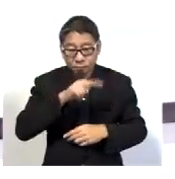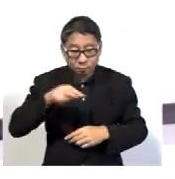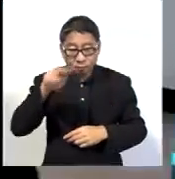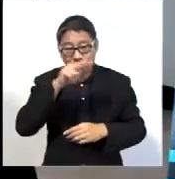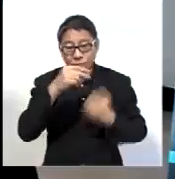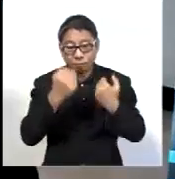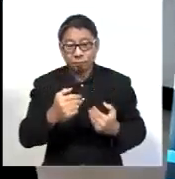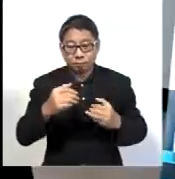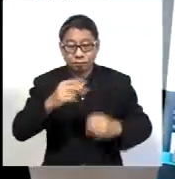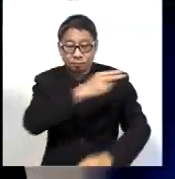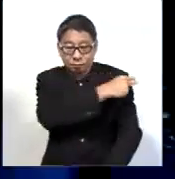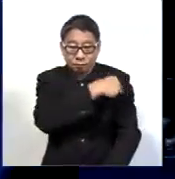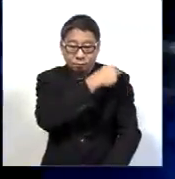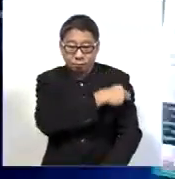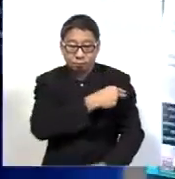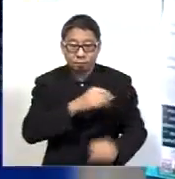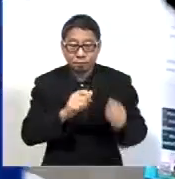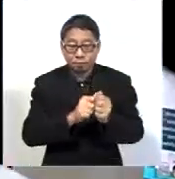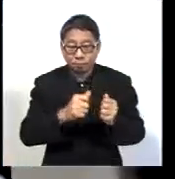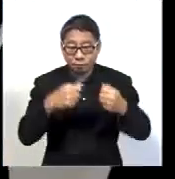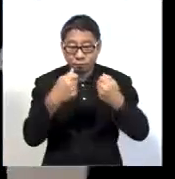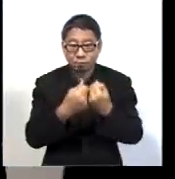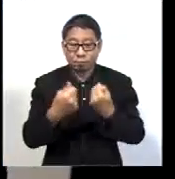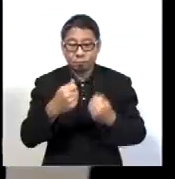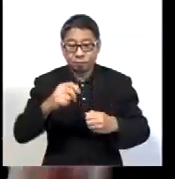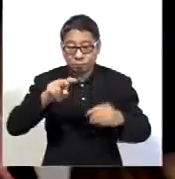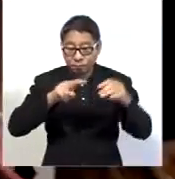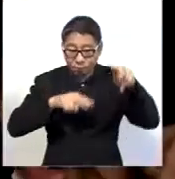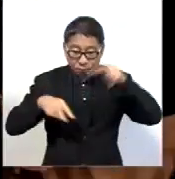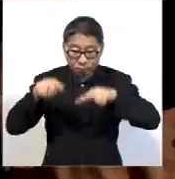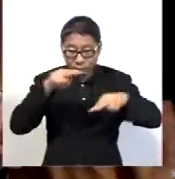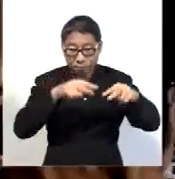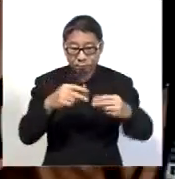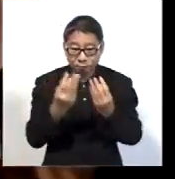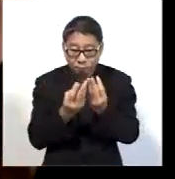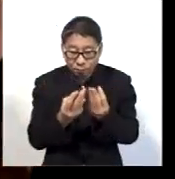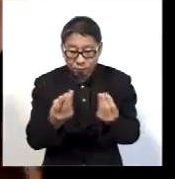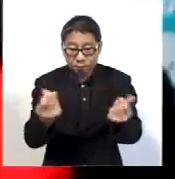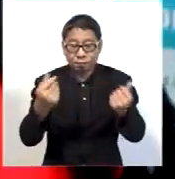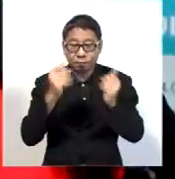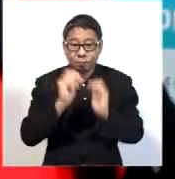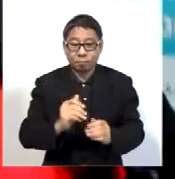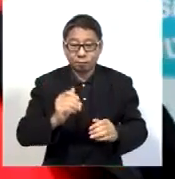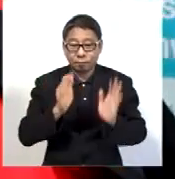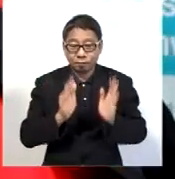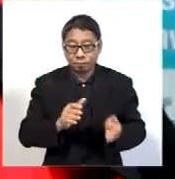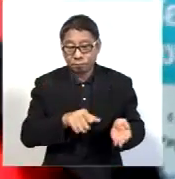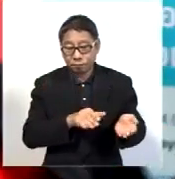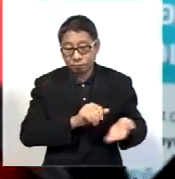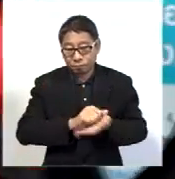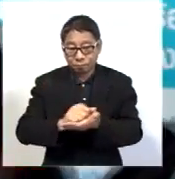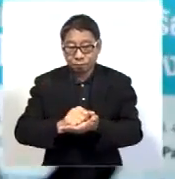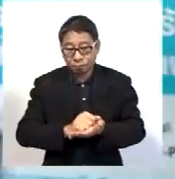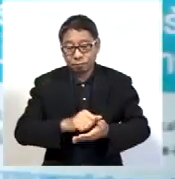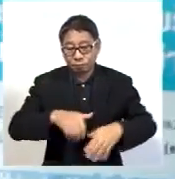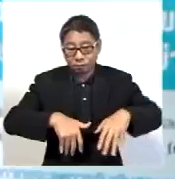บาดจากสำนักงานสาธารณสุขประจำอำเภอตั้งหน่วยคัดกรองอย่างละเอียดและเจ้าหน้าที่ประจำด่านจะคอยให้บริการ